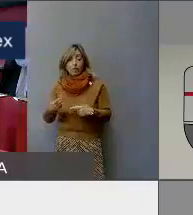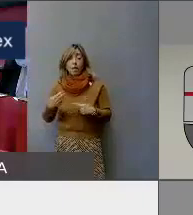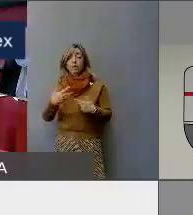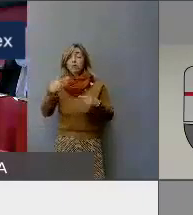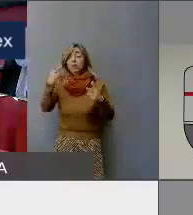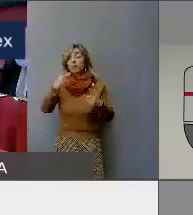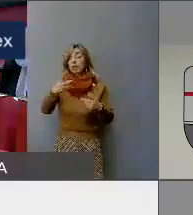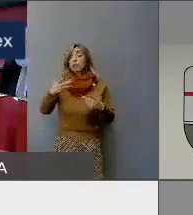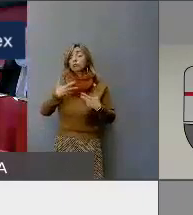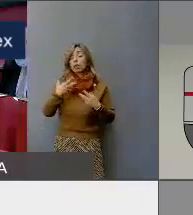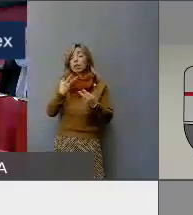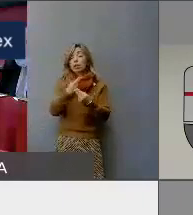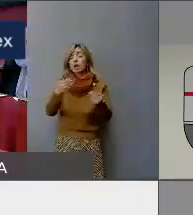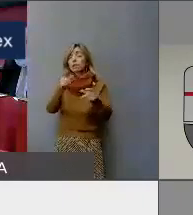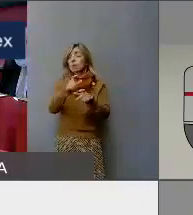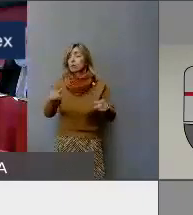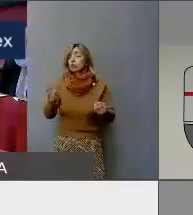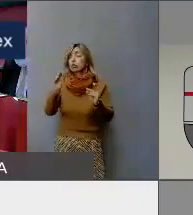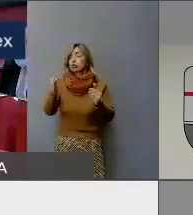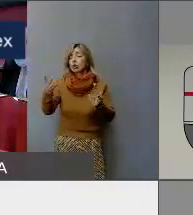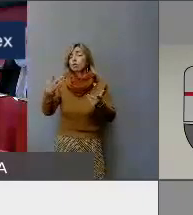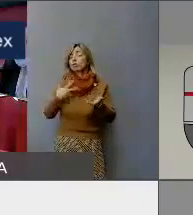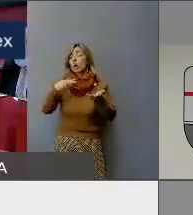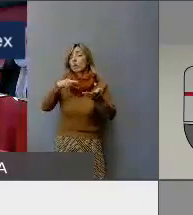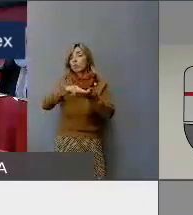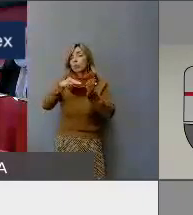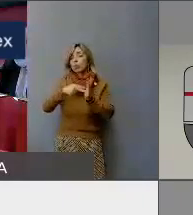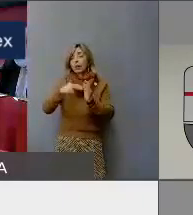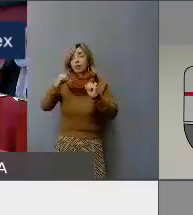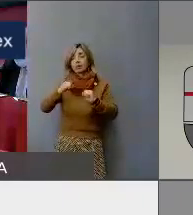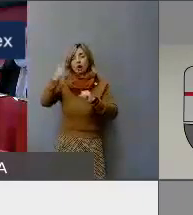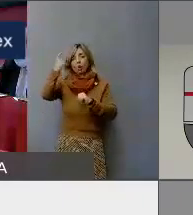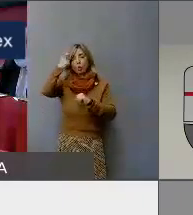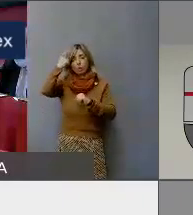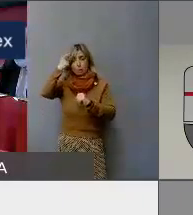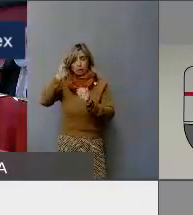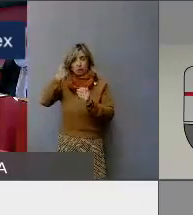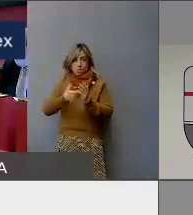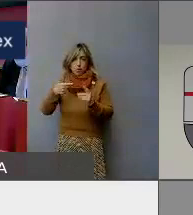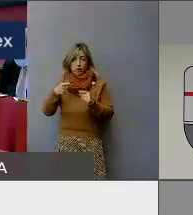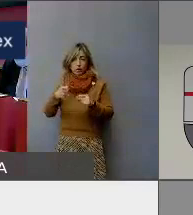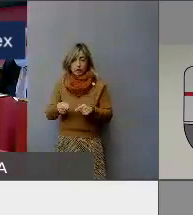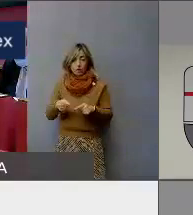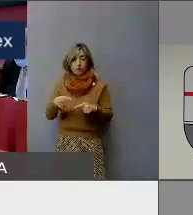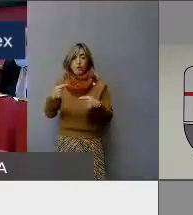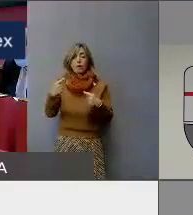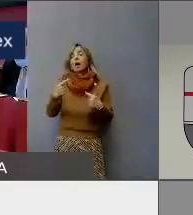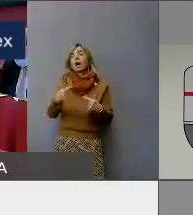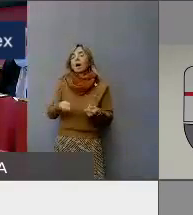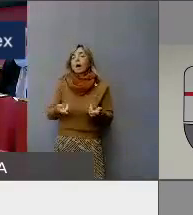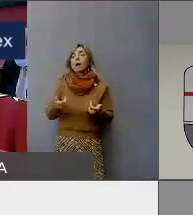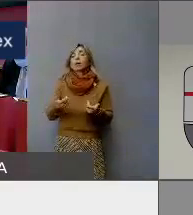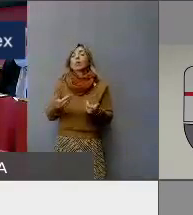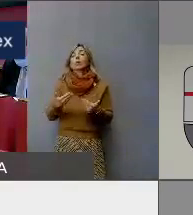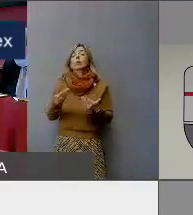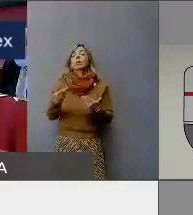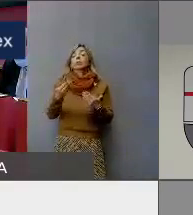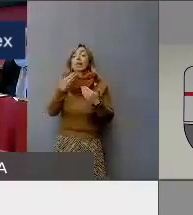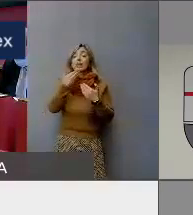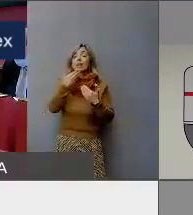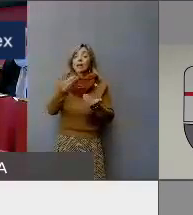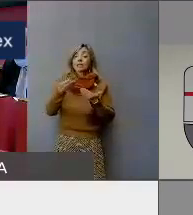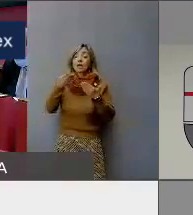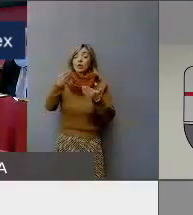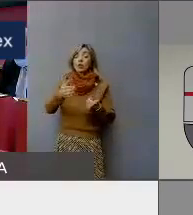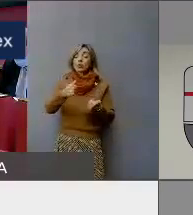importante quindi è di da una parte aprire quindi con la centri di salute mentale dell'asl e col comune con